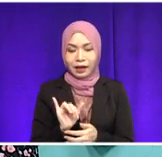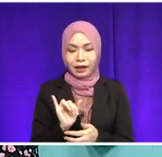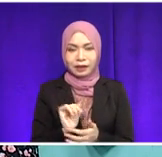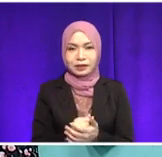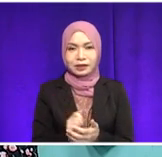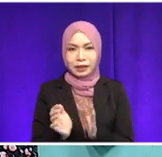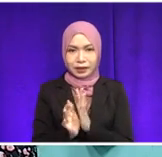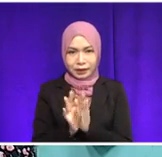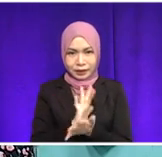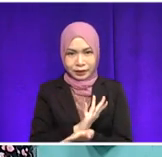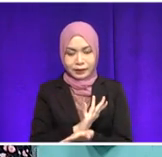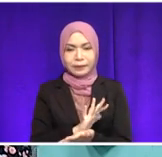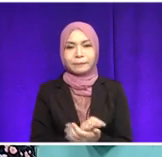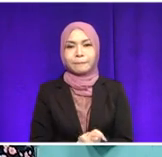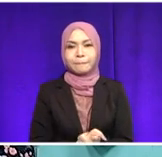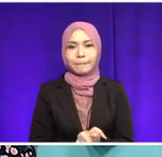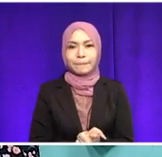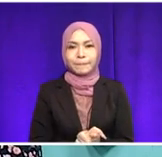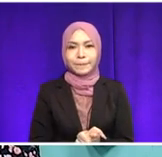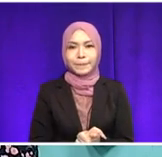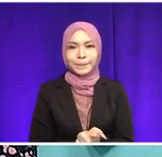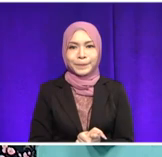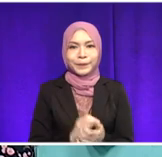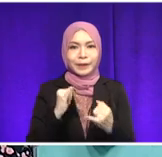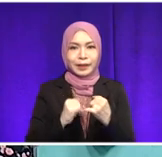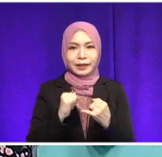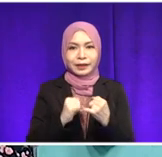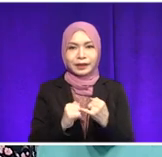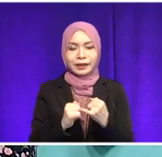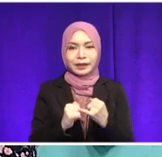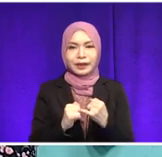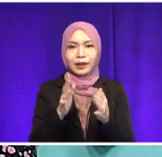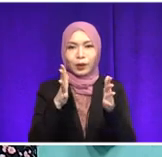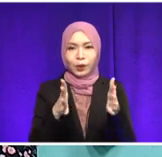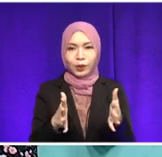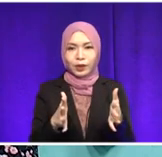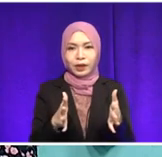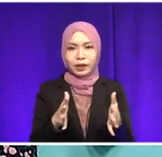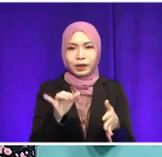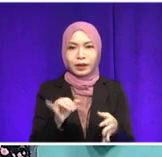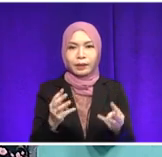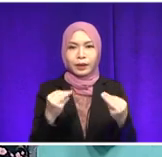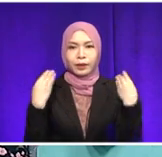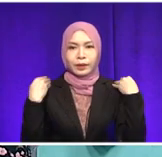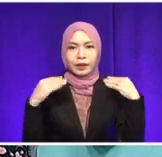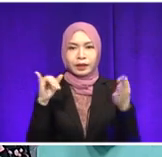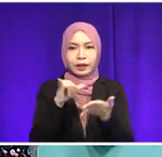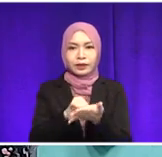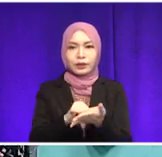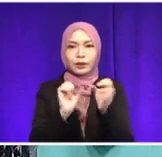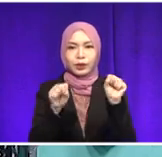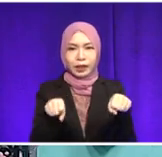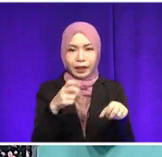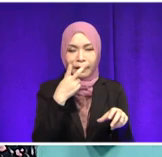Prototype itu nanti bersama dengan lakaran persembahan dan tidak nampaklah pelanggan Dan nampak hasil akhir produk tadi baik Nah jadi